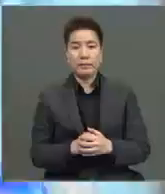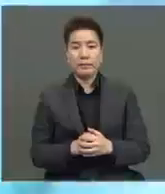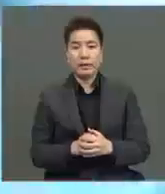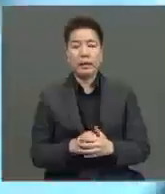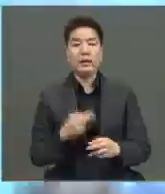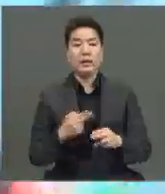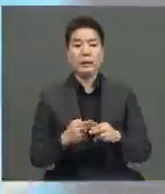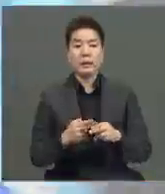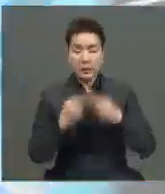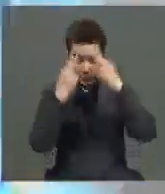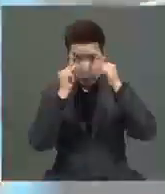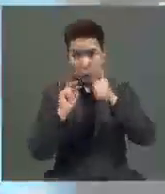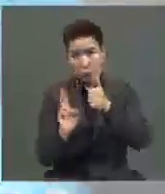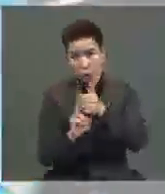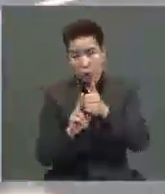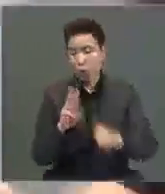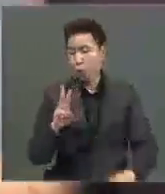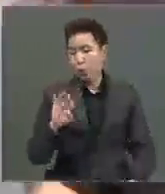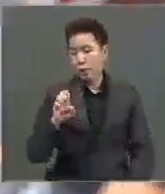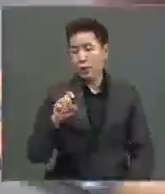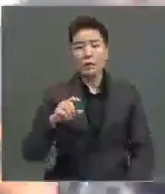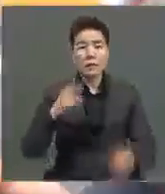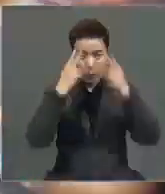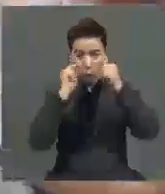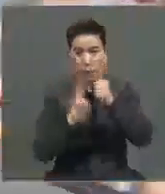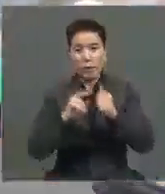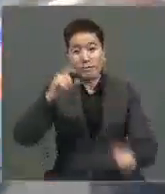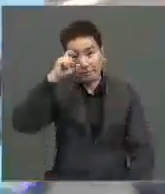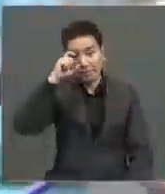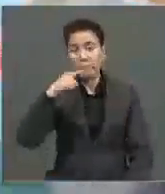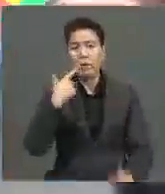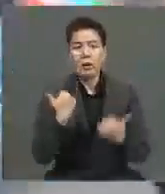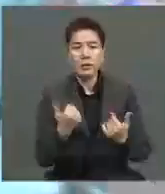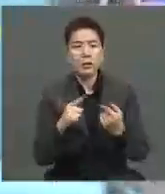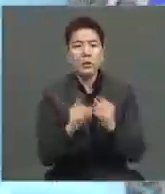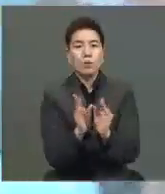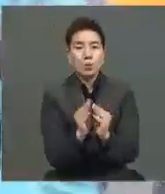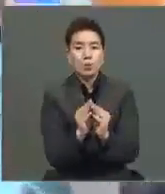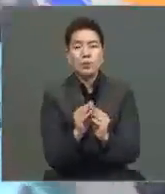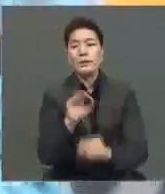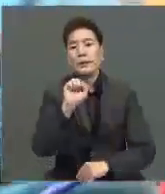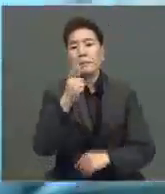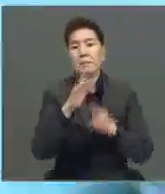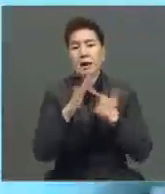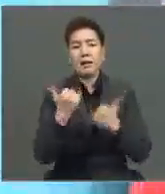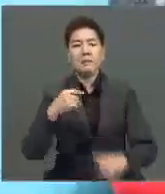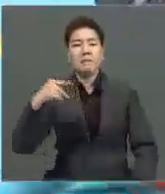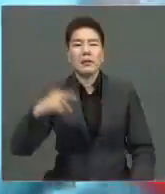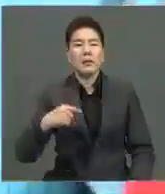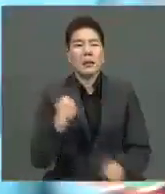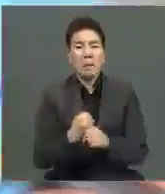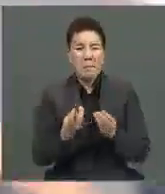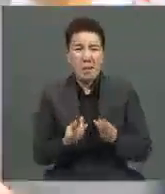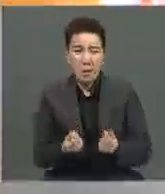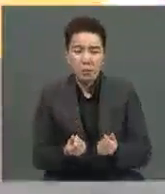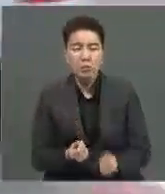ส่วนนายวิษณุเครืองามรองนายกรัฐมนตรียอมรับนะคะว่าการขอเปิดประชุมสภาสมัยวิสามันเนี่ยไม่สามารถทำได้โ